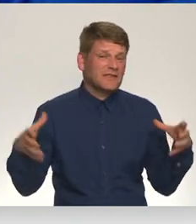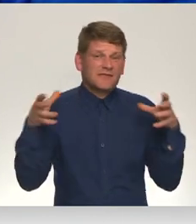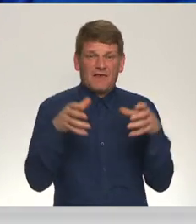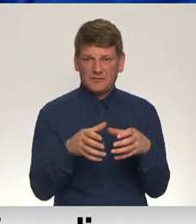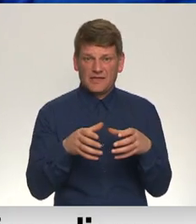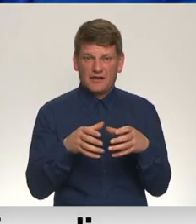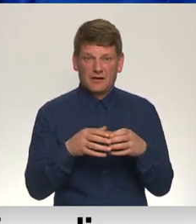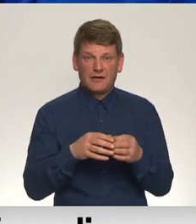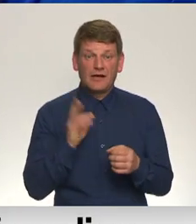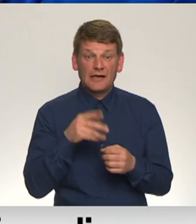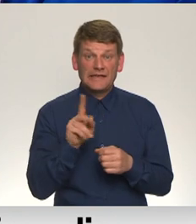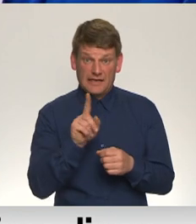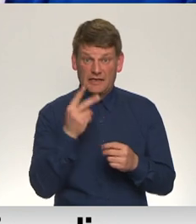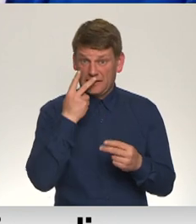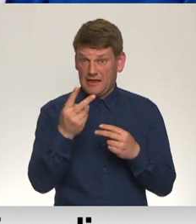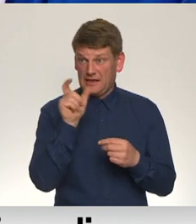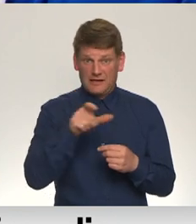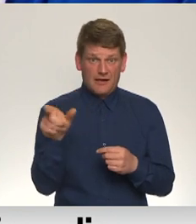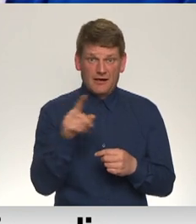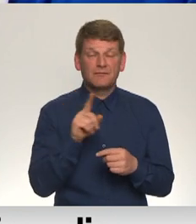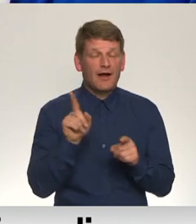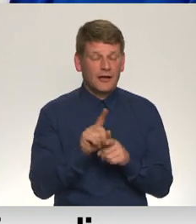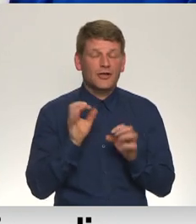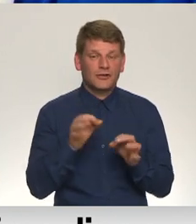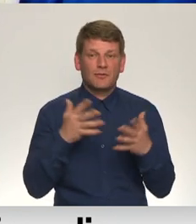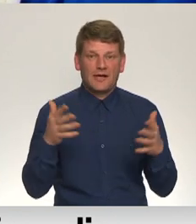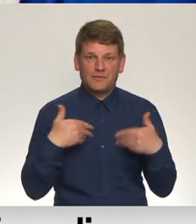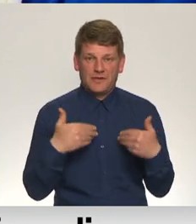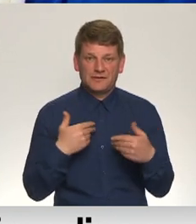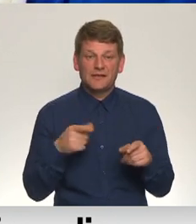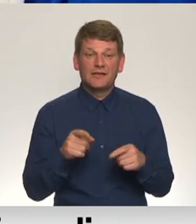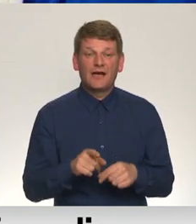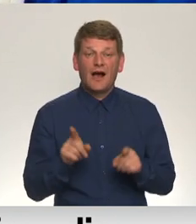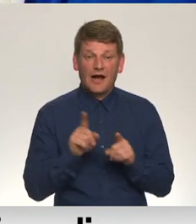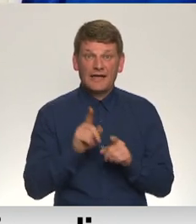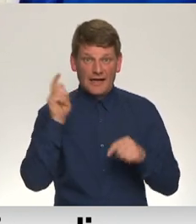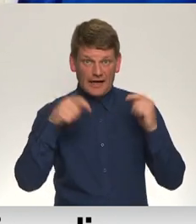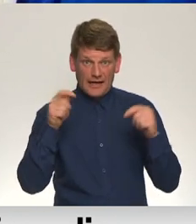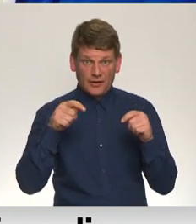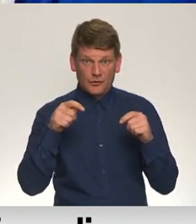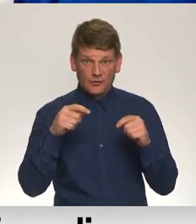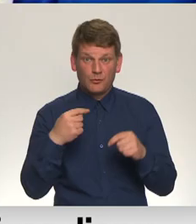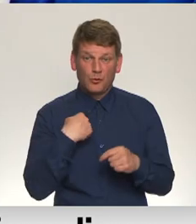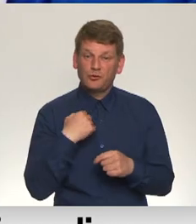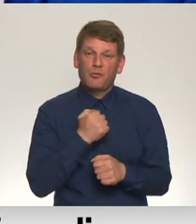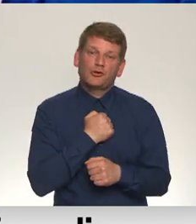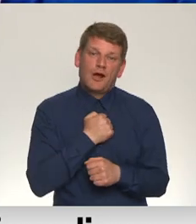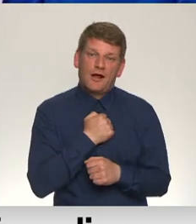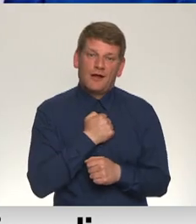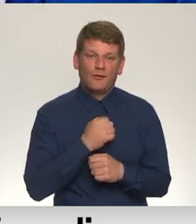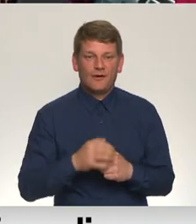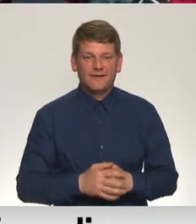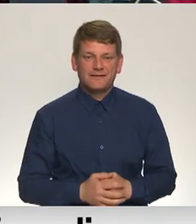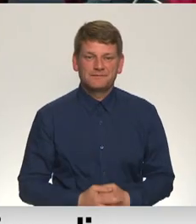kopā. Gad arī ir skatītāji, par to arī tiešām liels prieks. Un arī lietus mūs pažēloja un